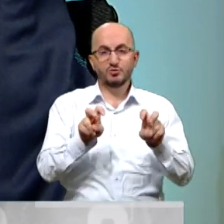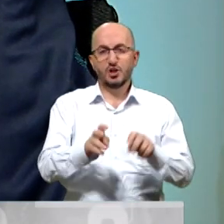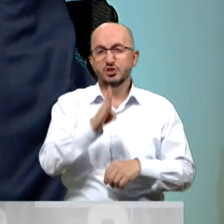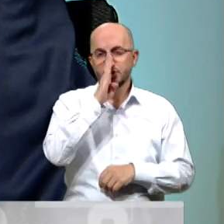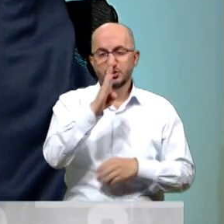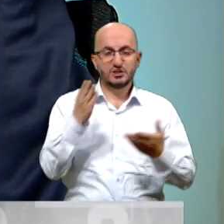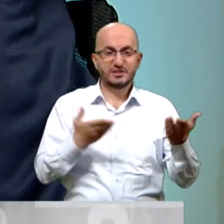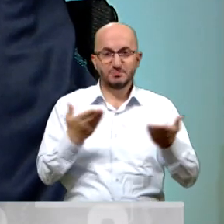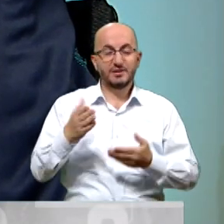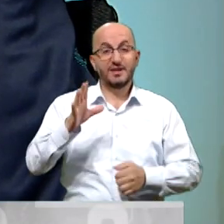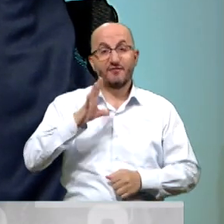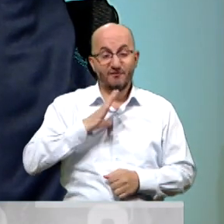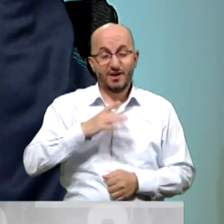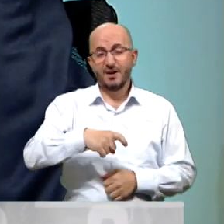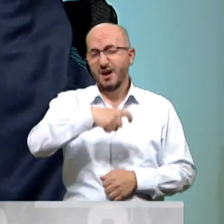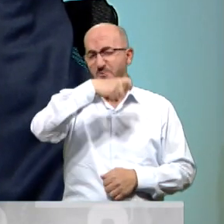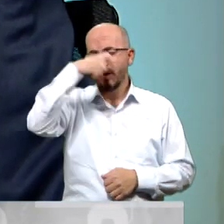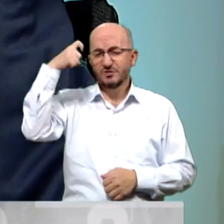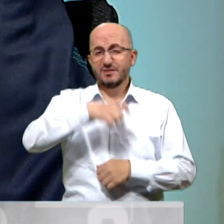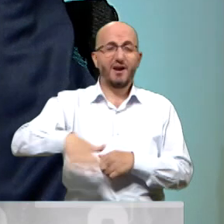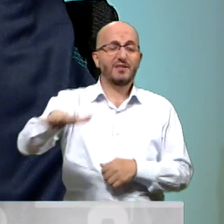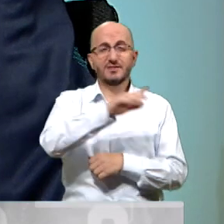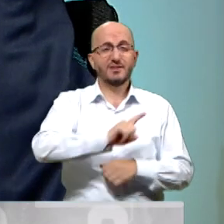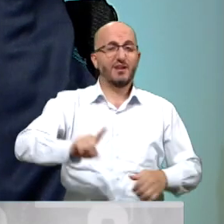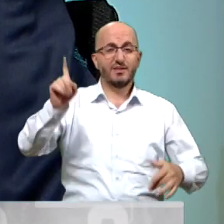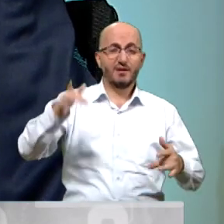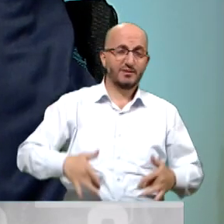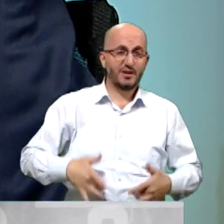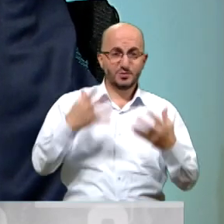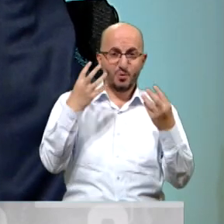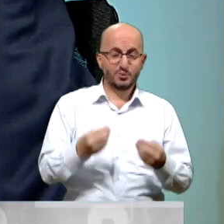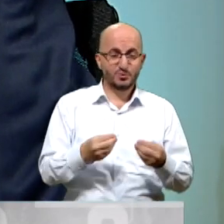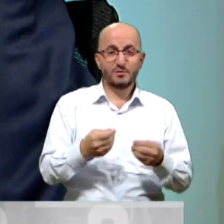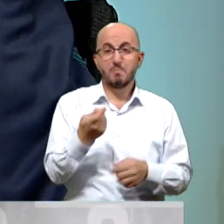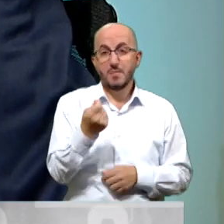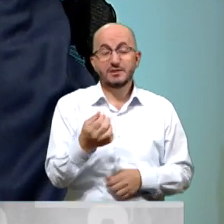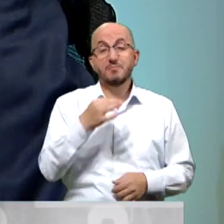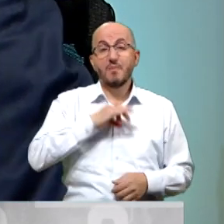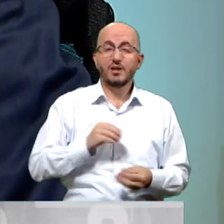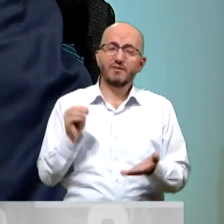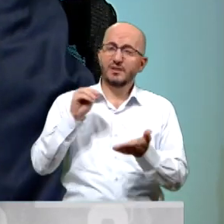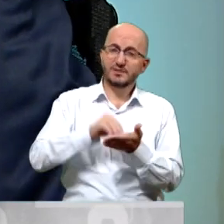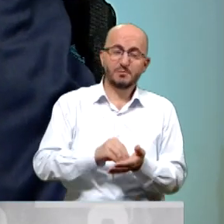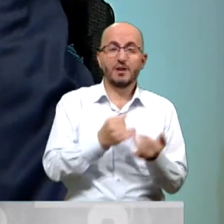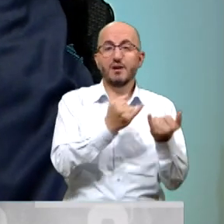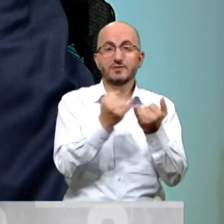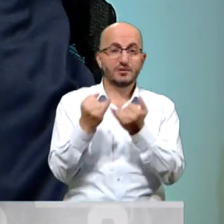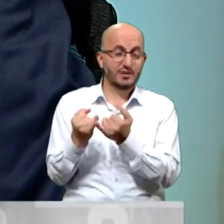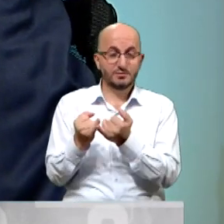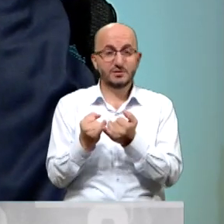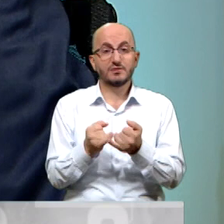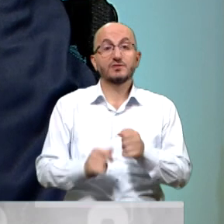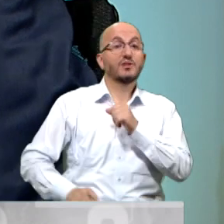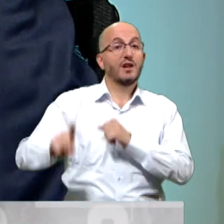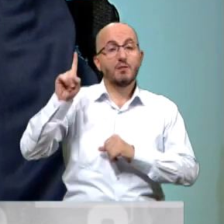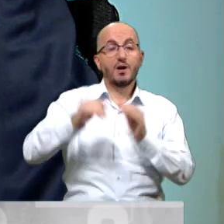ciddi hizmetleri var. Emeği geçen herkesten Allah razı olsun. Maddi manevi katkı yapan kardeşlerimizin de bu katkılarını